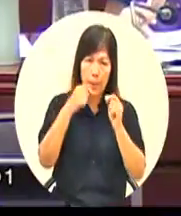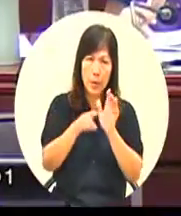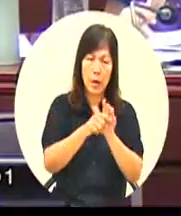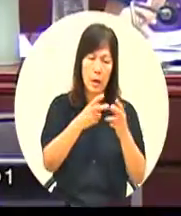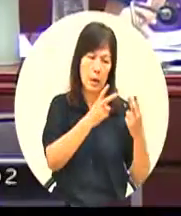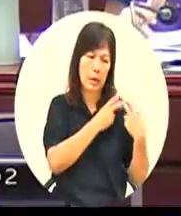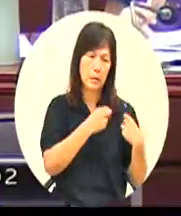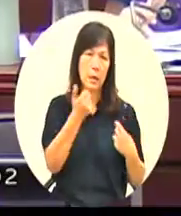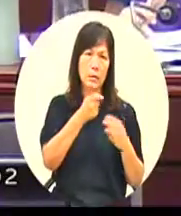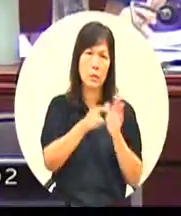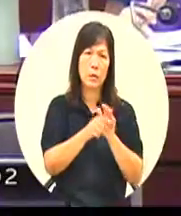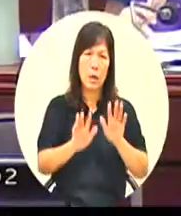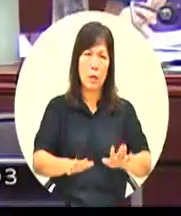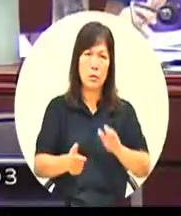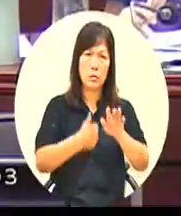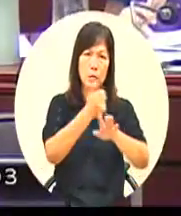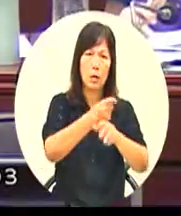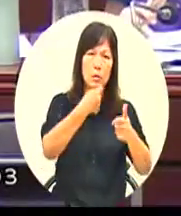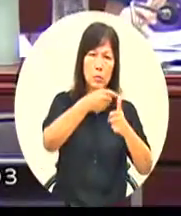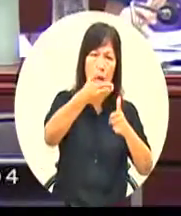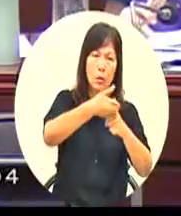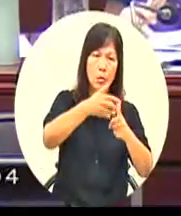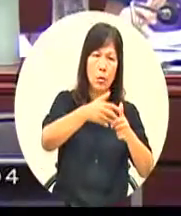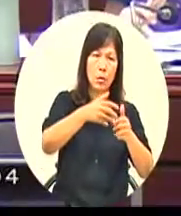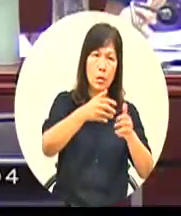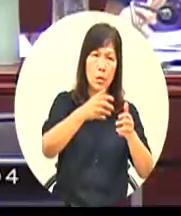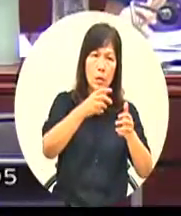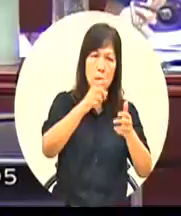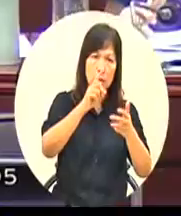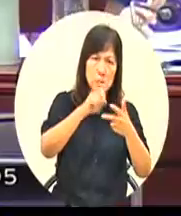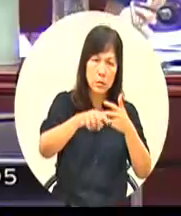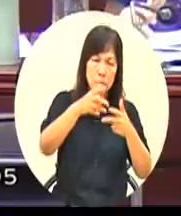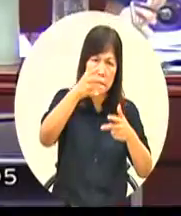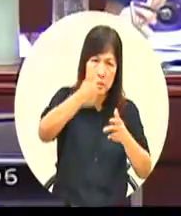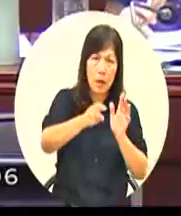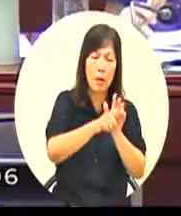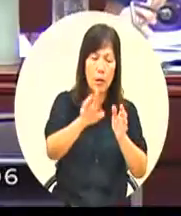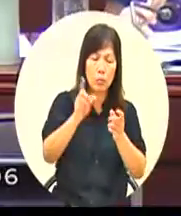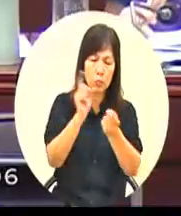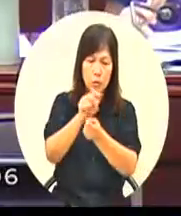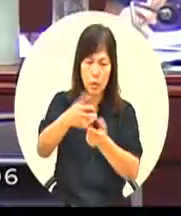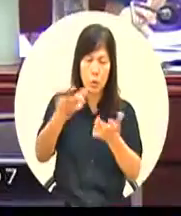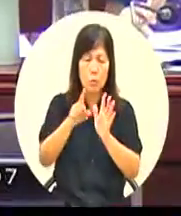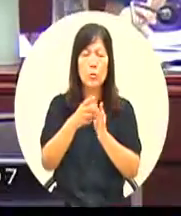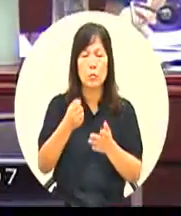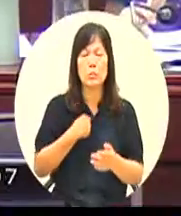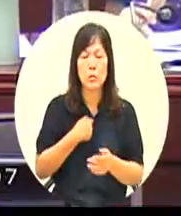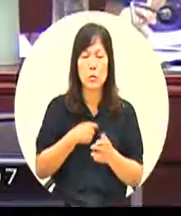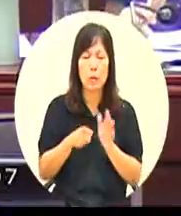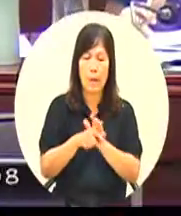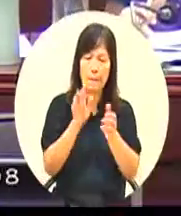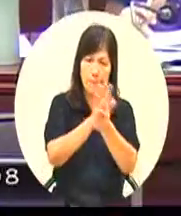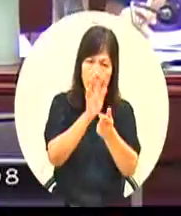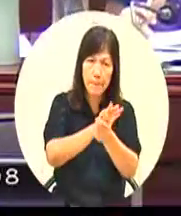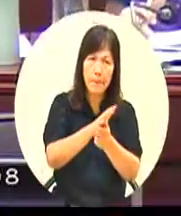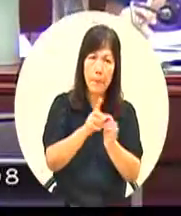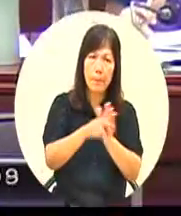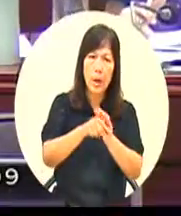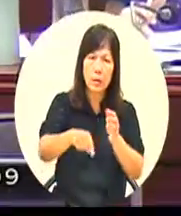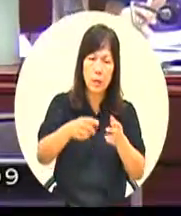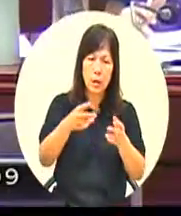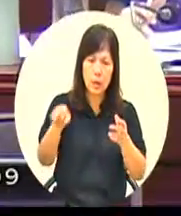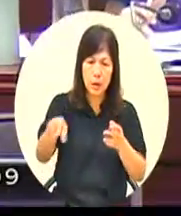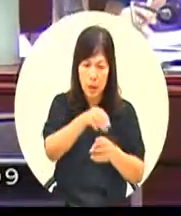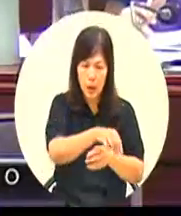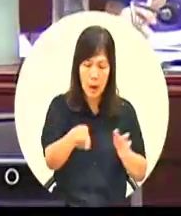华局长现在担任教育部的政务次长，其实他对这个议题很清楚哦，所以他也会协助去把这个双方